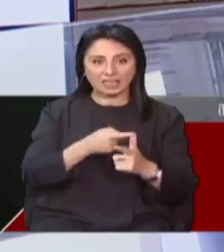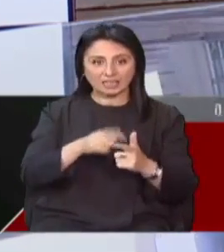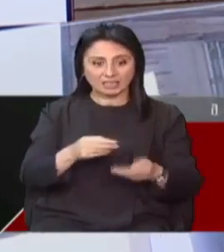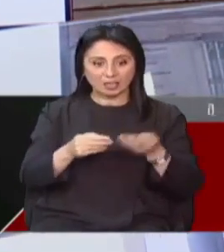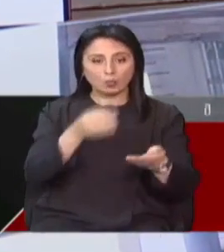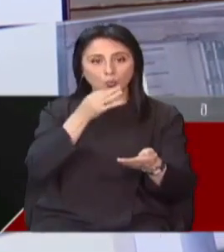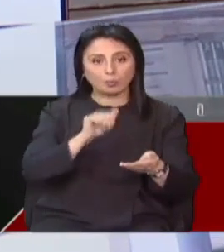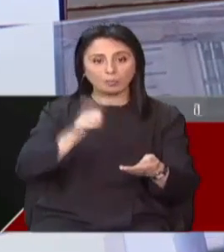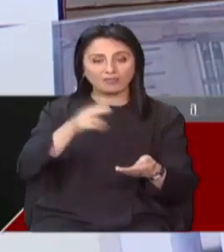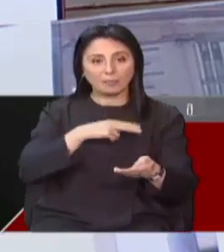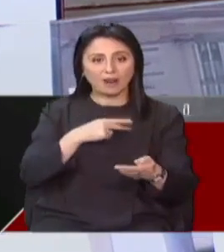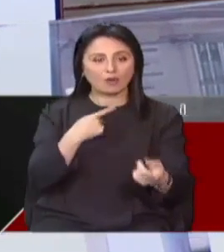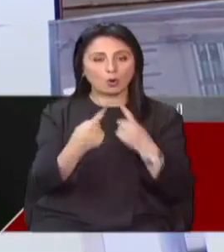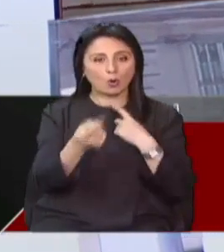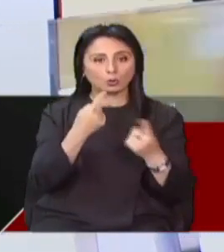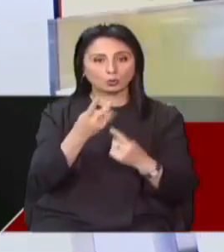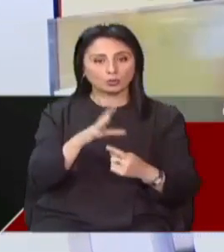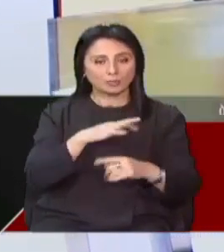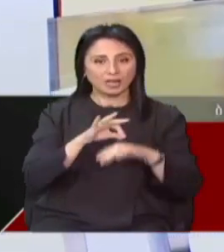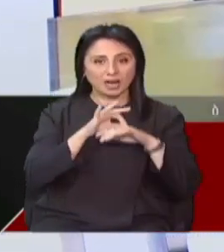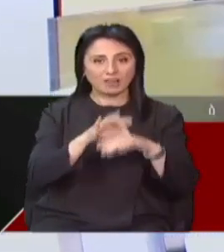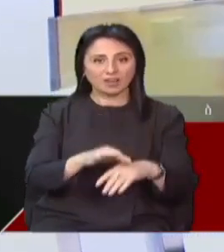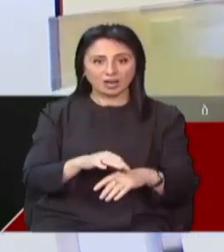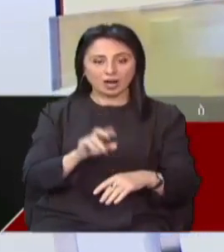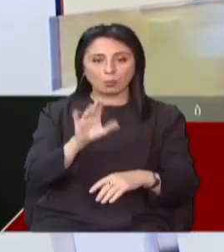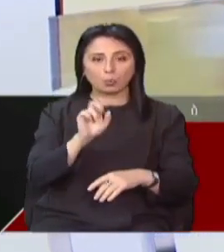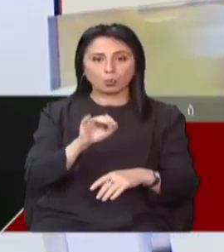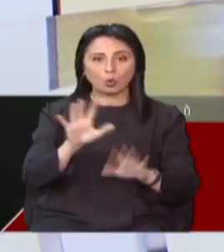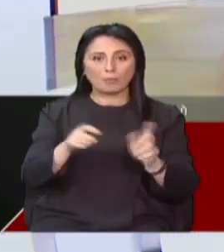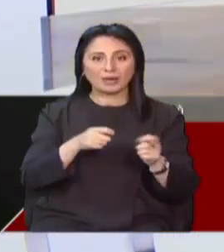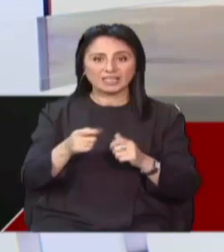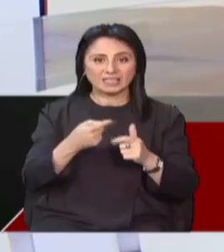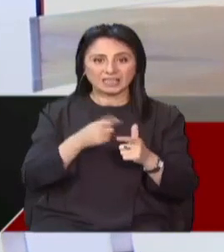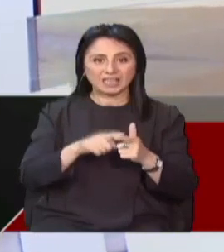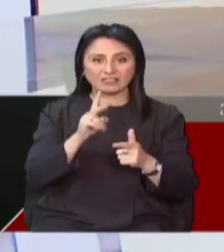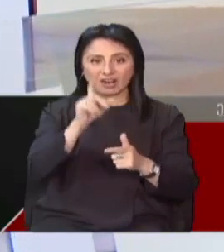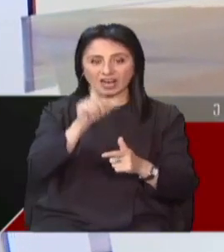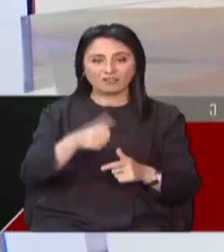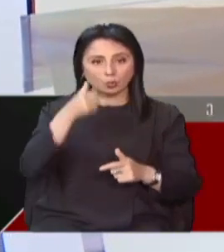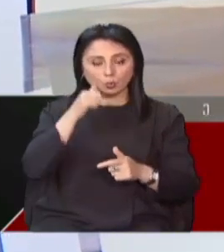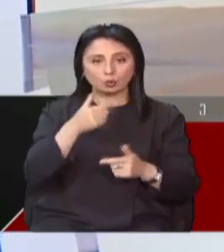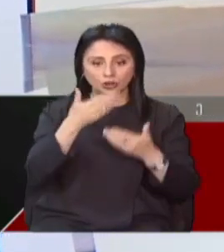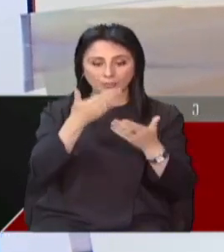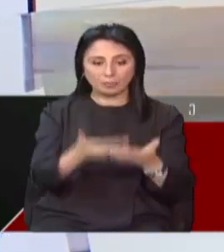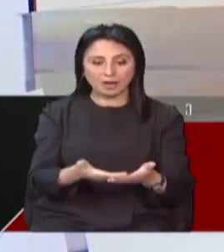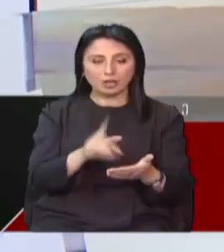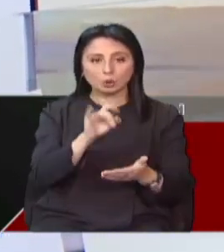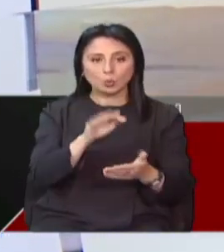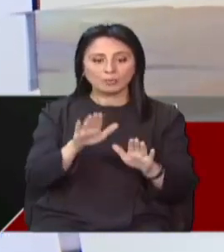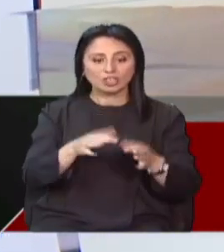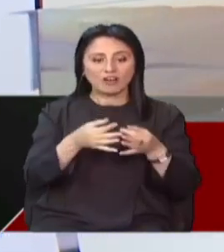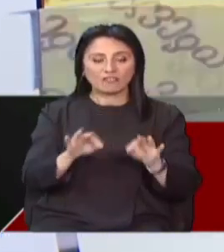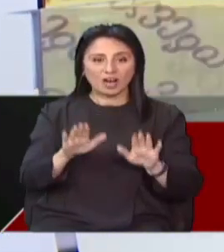tsardgenamde prezidents parlamentan konsultatsia unda gaevlo biuros prezidentis mier dasakhelebuli kandidatebi gushin tsaradgina salomezurabishulma